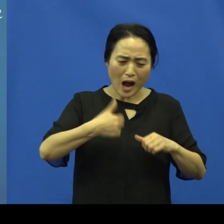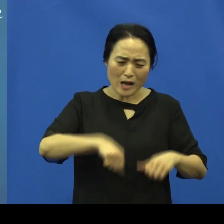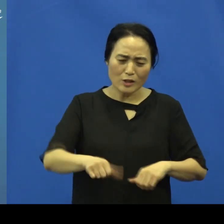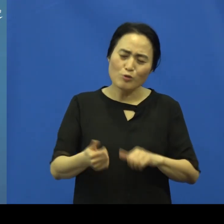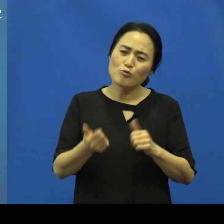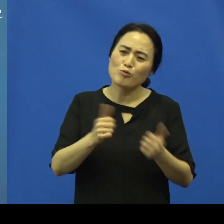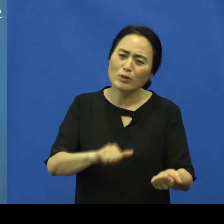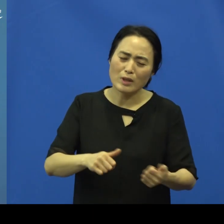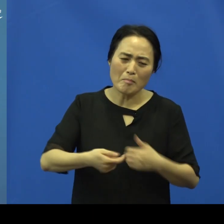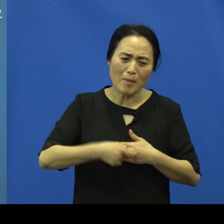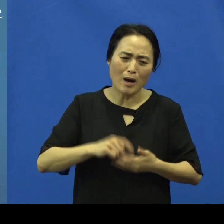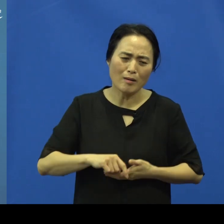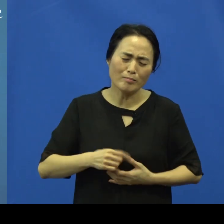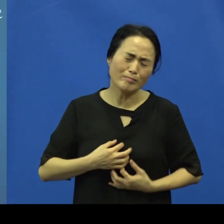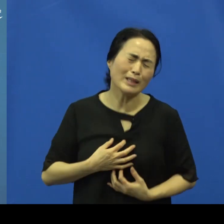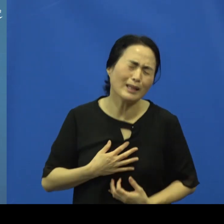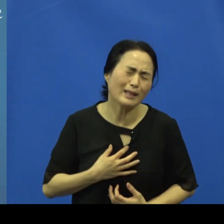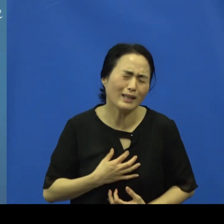스프랑크 니조마예요.